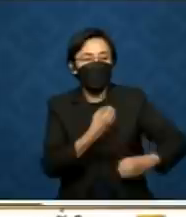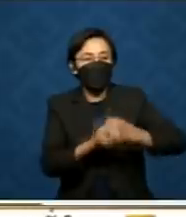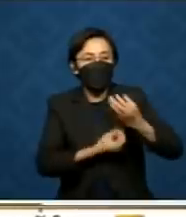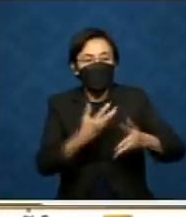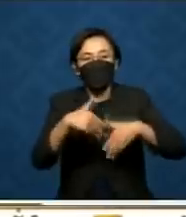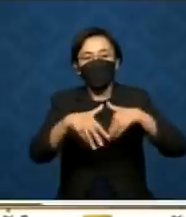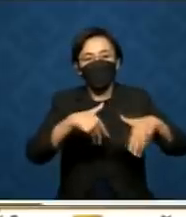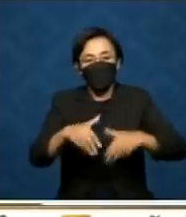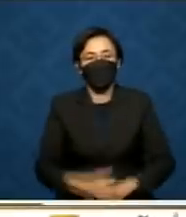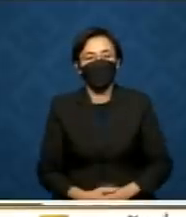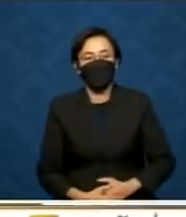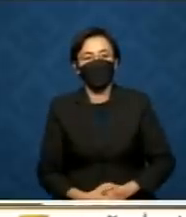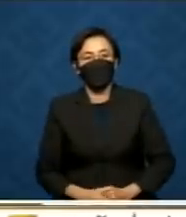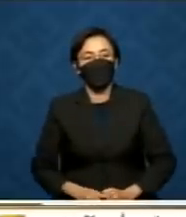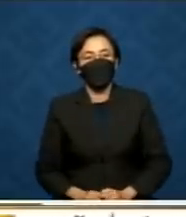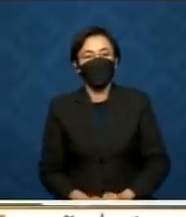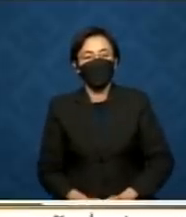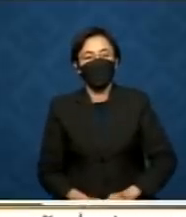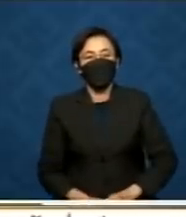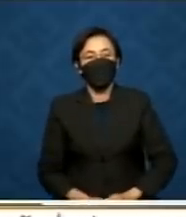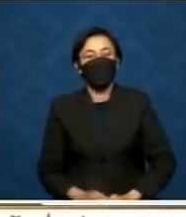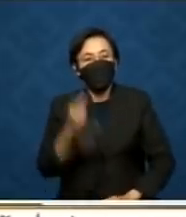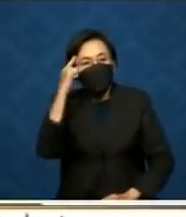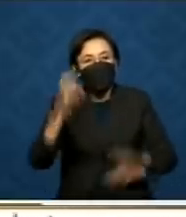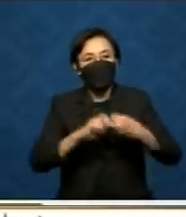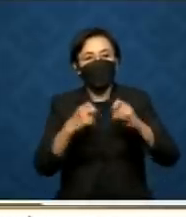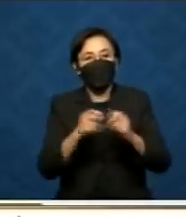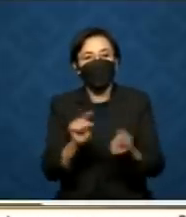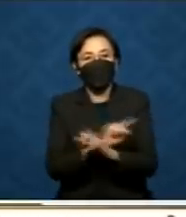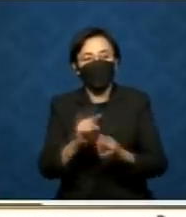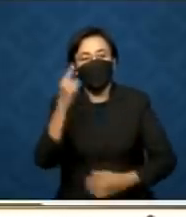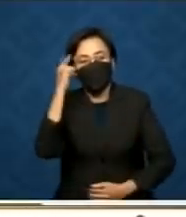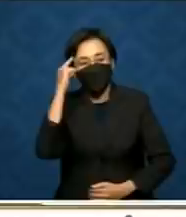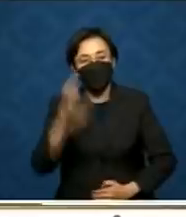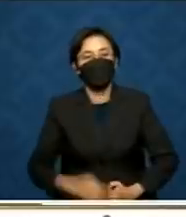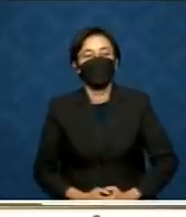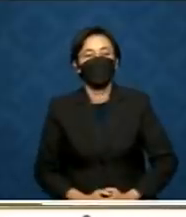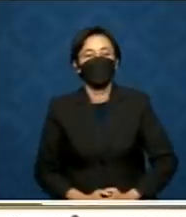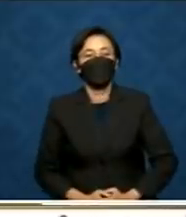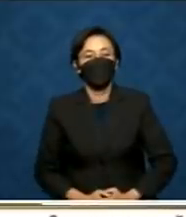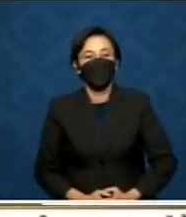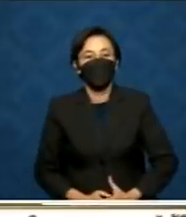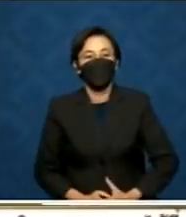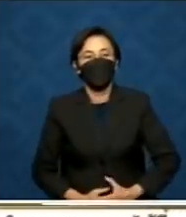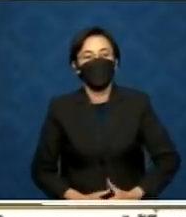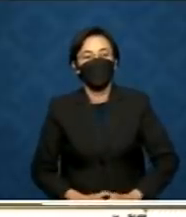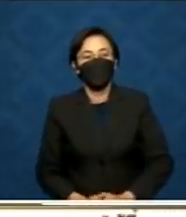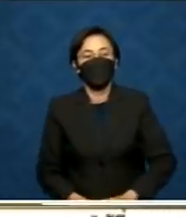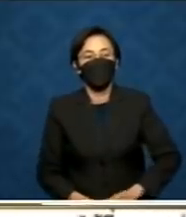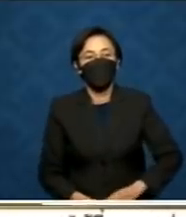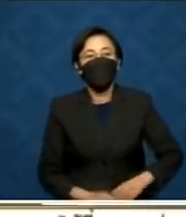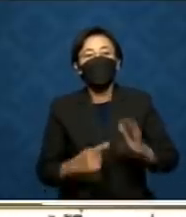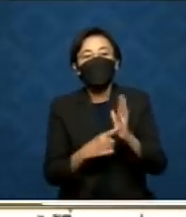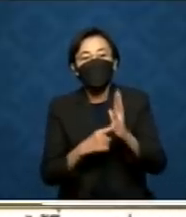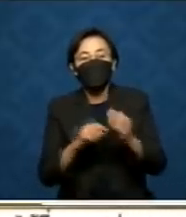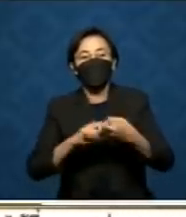ชนแต่สภาพมันก็ต้องไปต่อปัญหาของสังคมเนี่ยสภาก็ต้องเป็นมีสิ่งสะท้อนอารมณ์